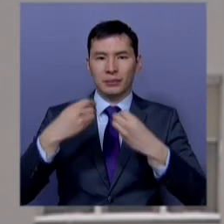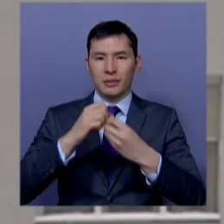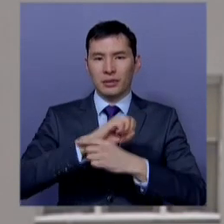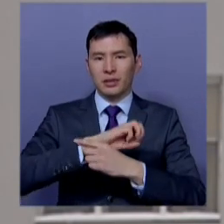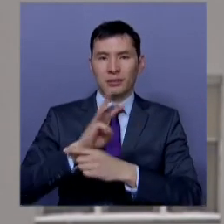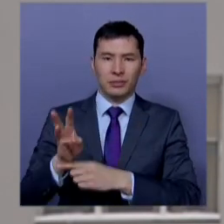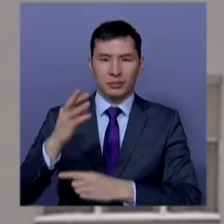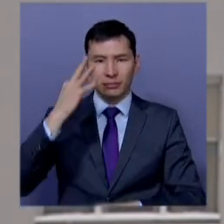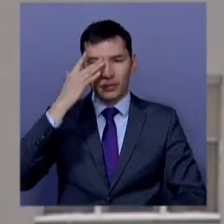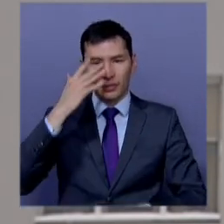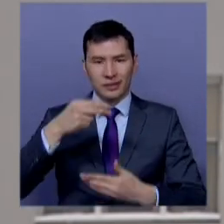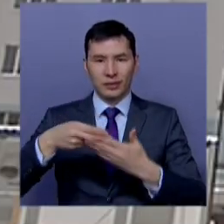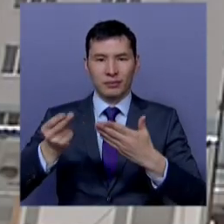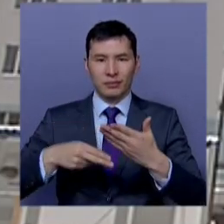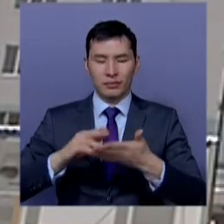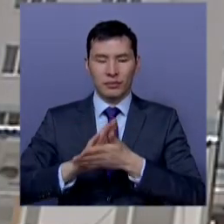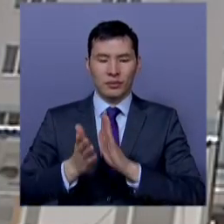туралы келісімге қол қойылды.